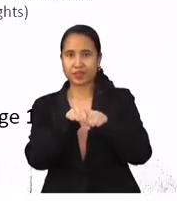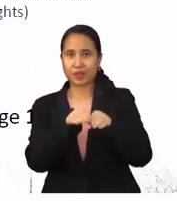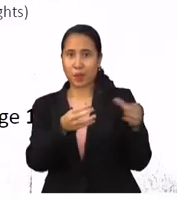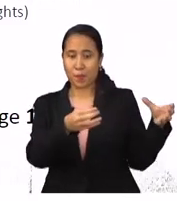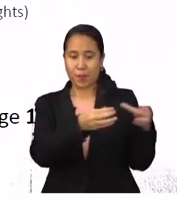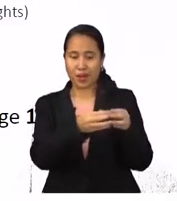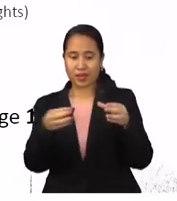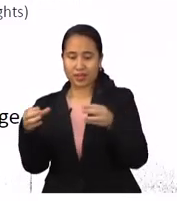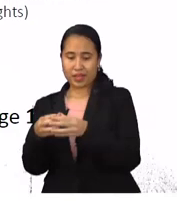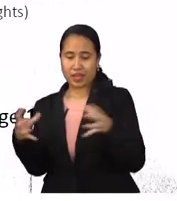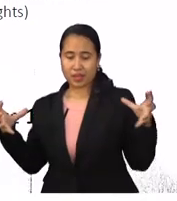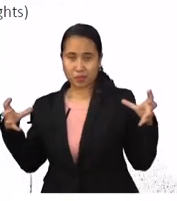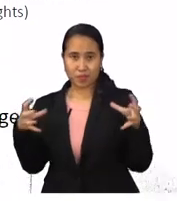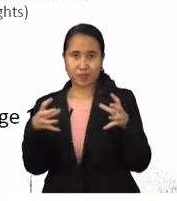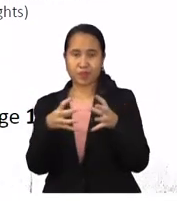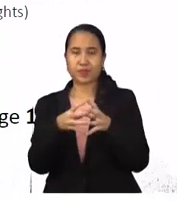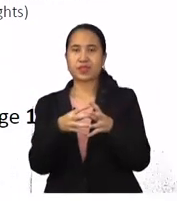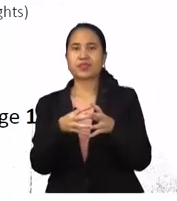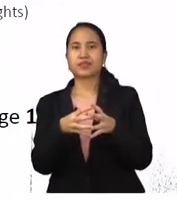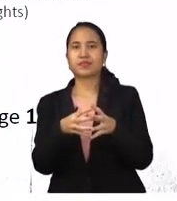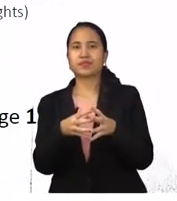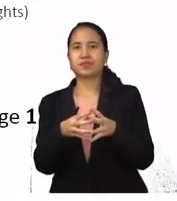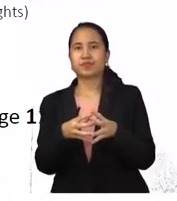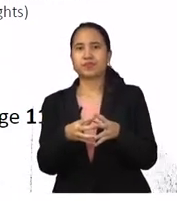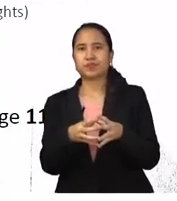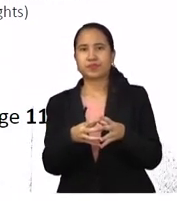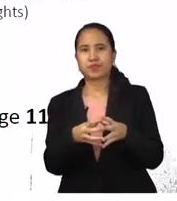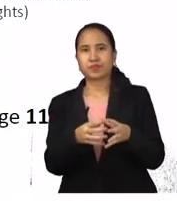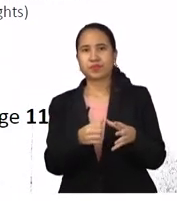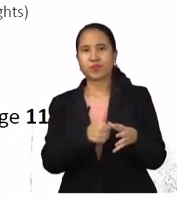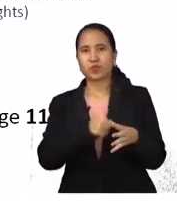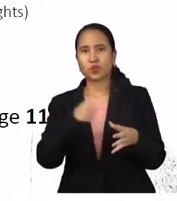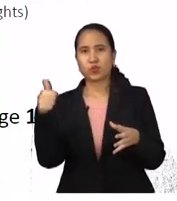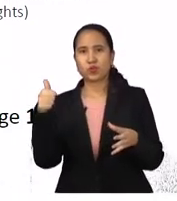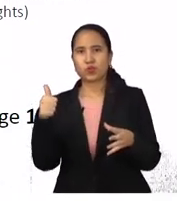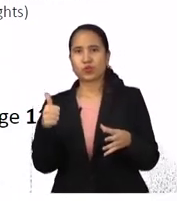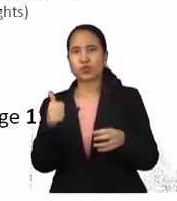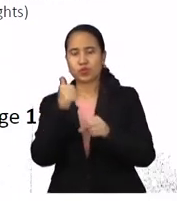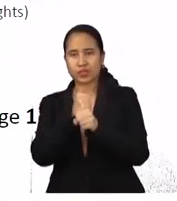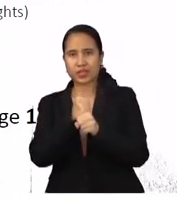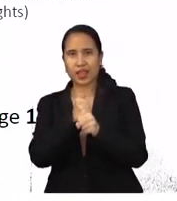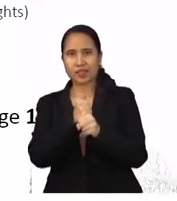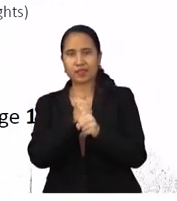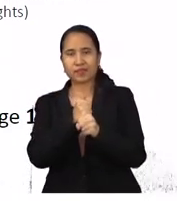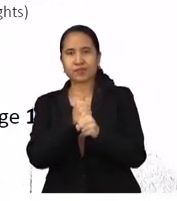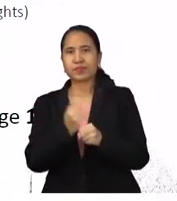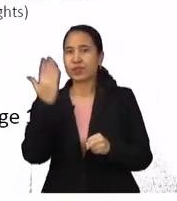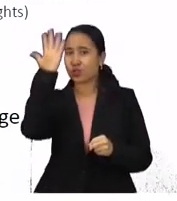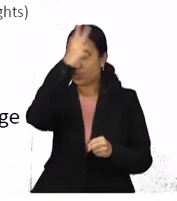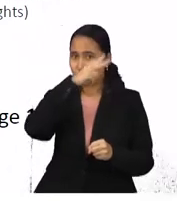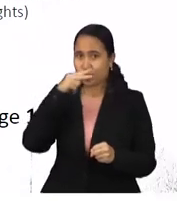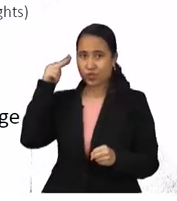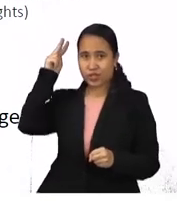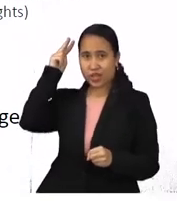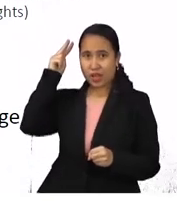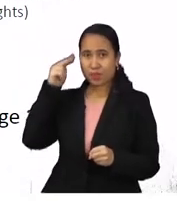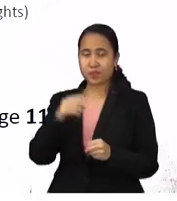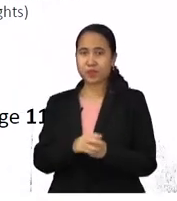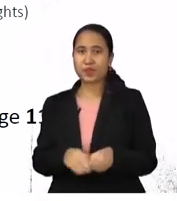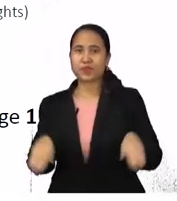verbindt en moet dit door hen de goede trouw ten uitvoer worden gelegd. Suriname heeft het Verdrag van Wenen